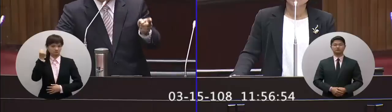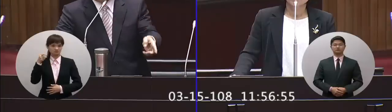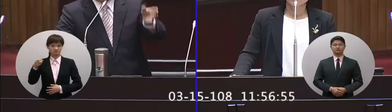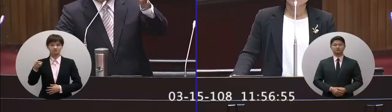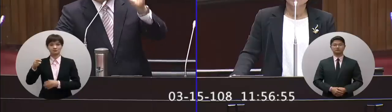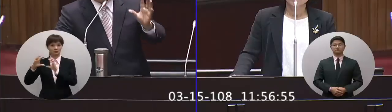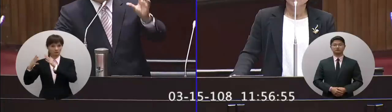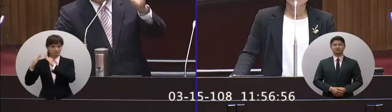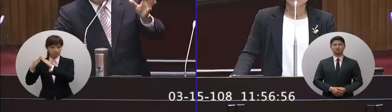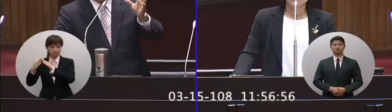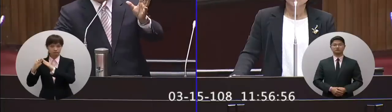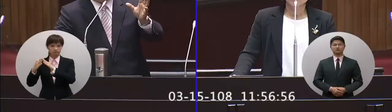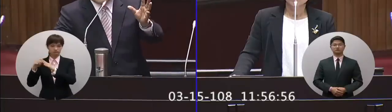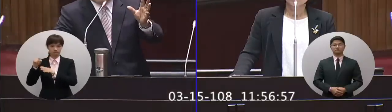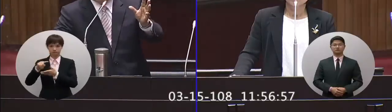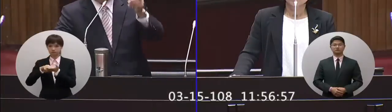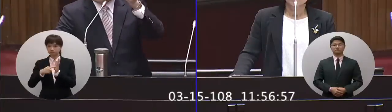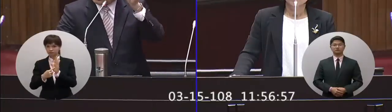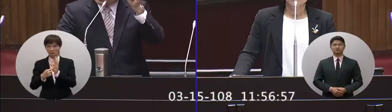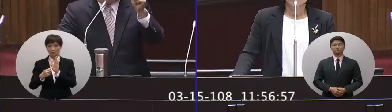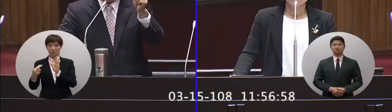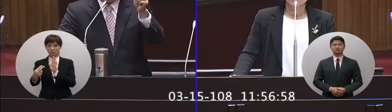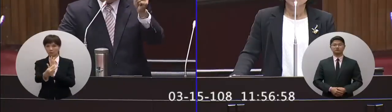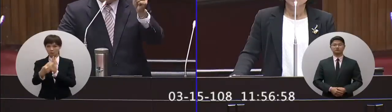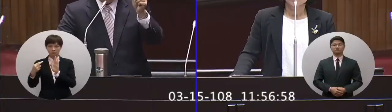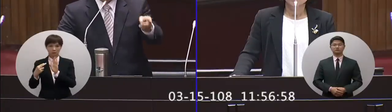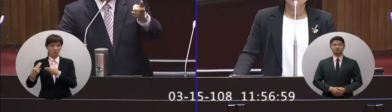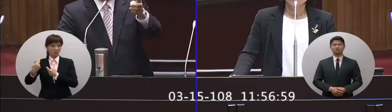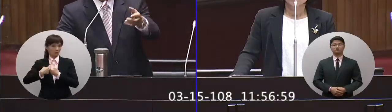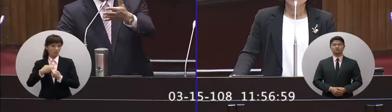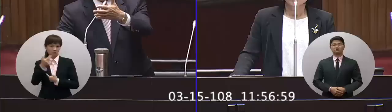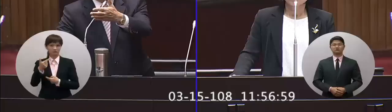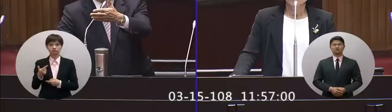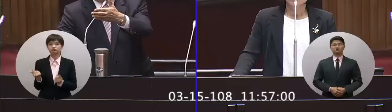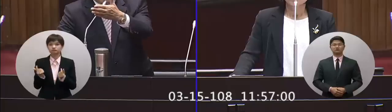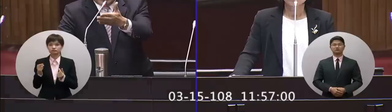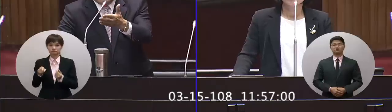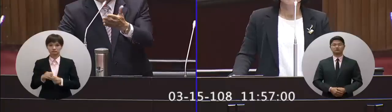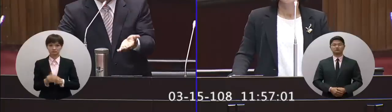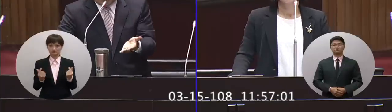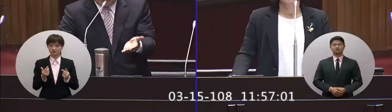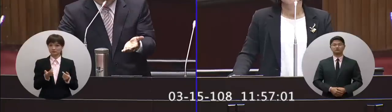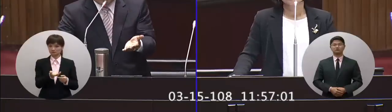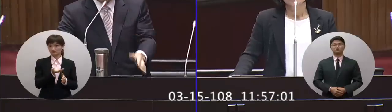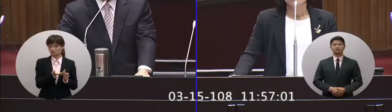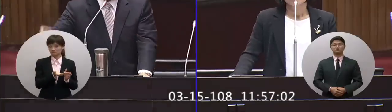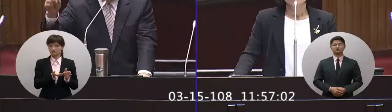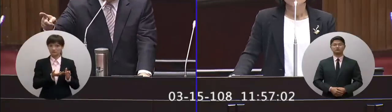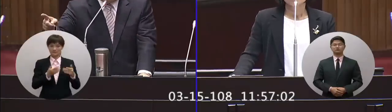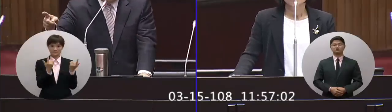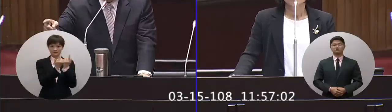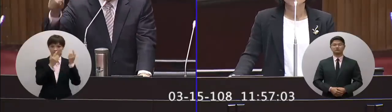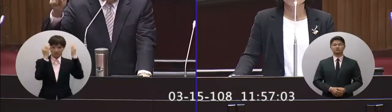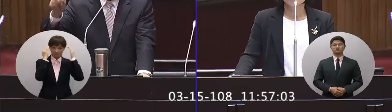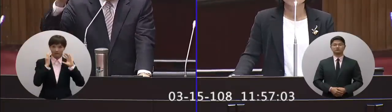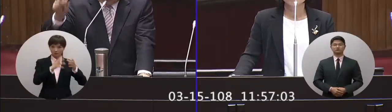言堂，然后他的国家的表象上都是越被信任。比如刚刚完成的北韩的投票，他的